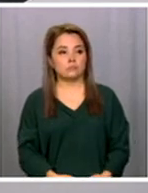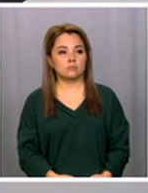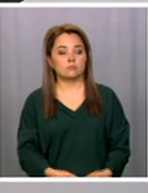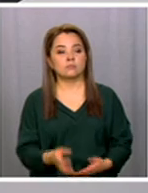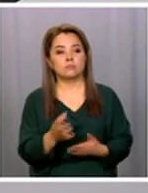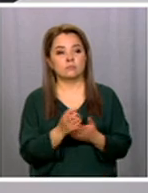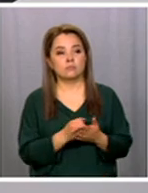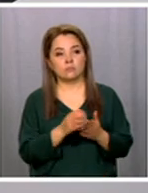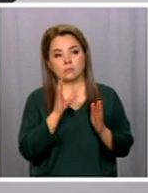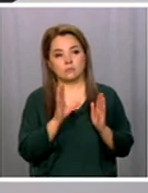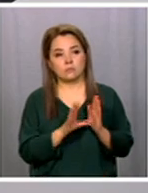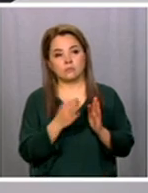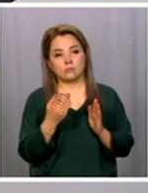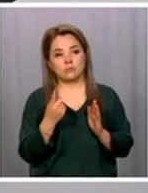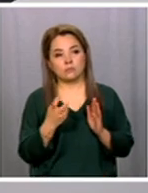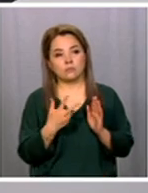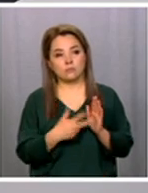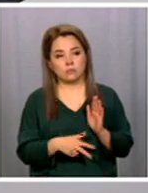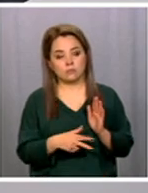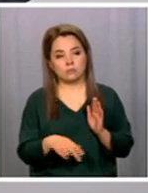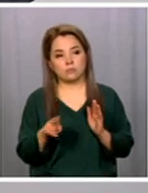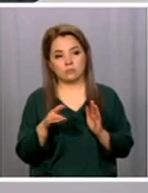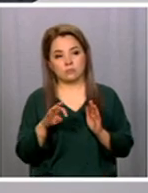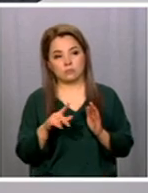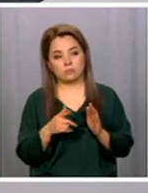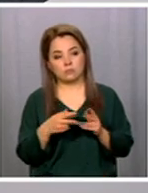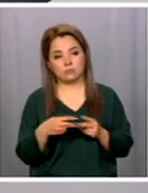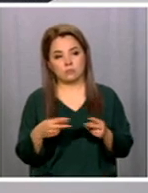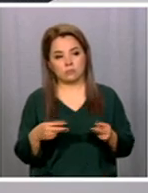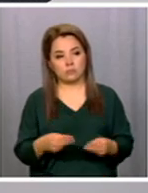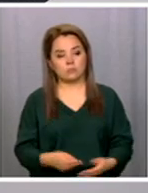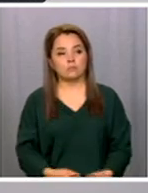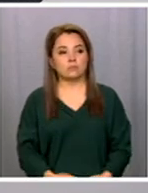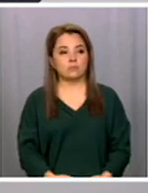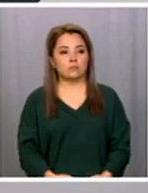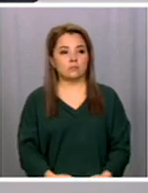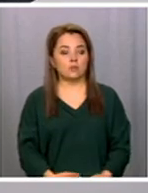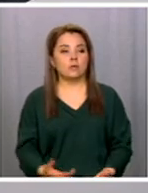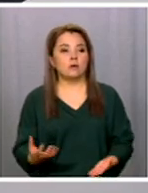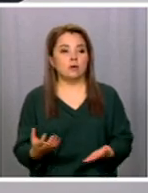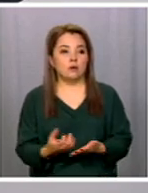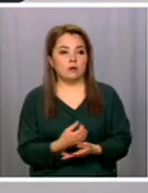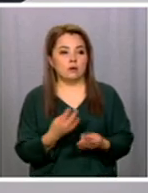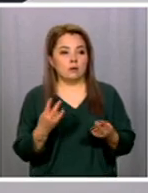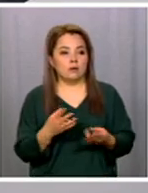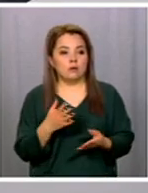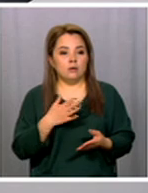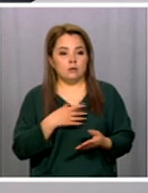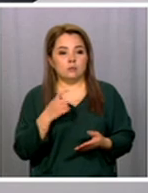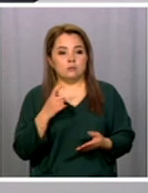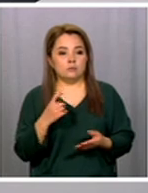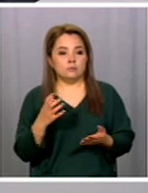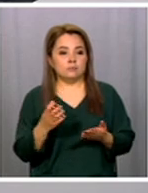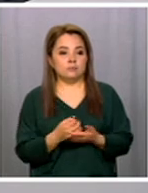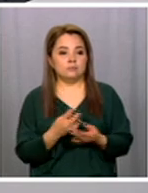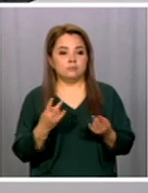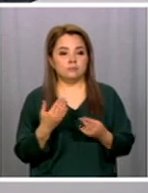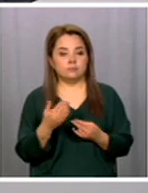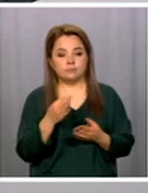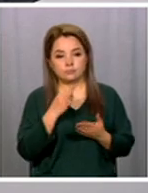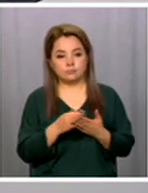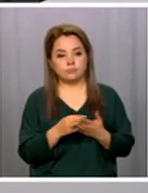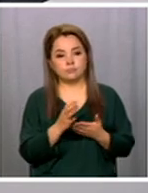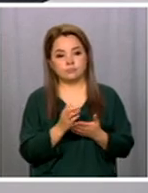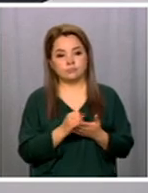Потенциалдық энергия 180 джоульға тең. Табуымыз қажет біз. X-ті табуымыз қажет.